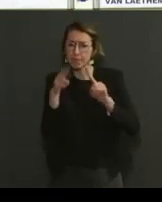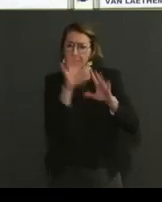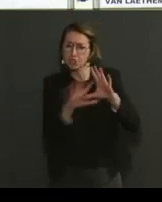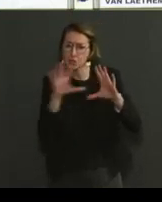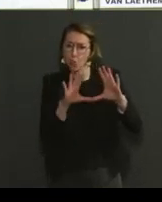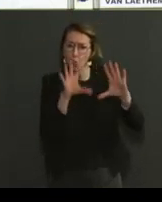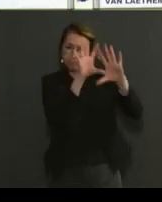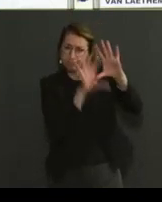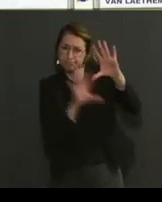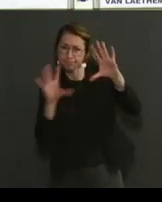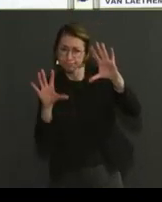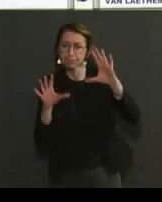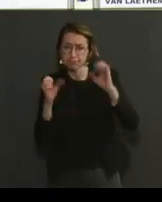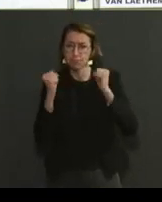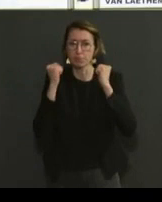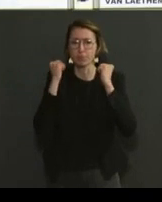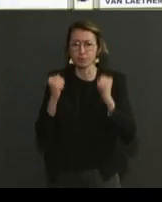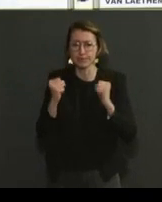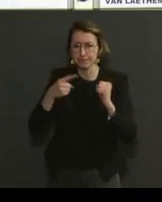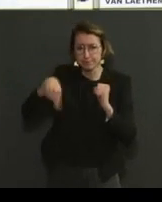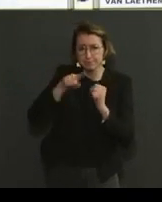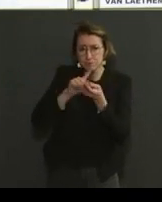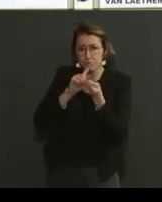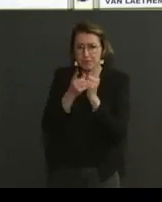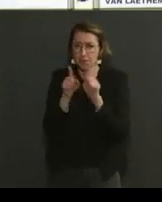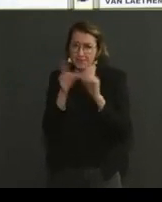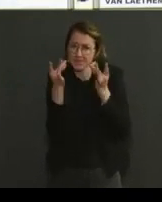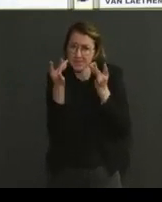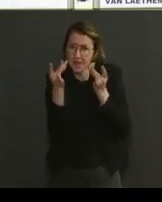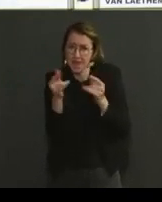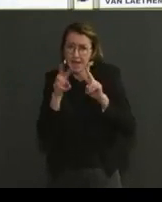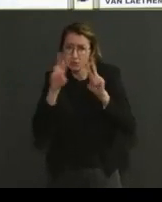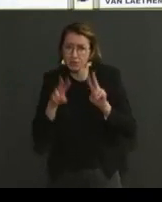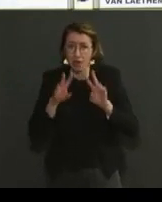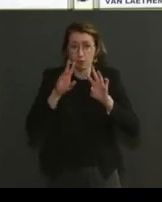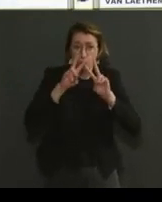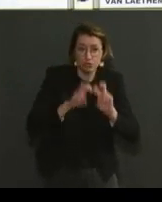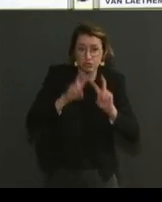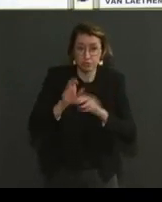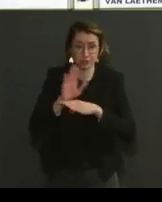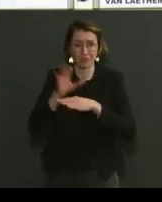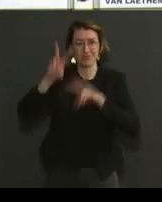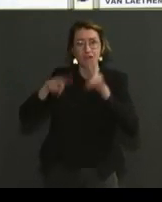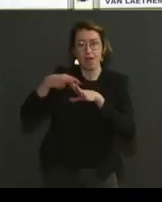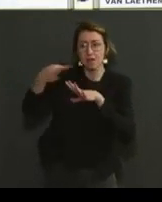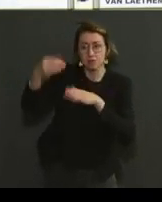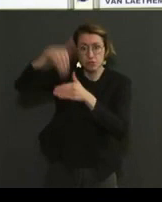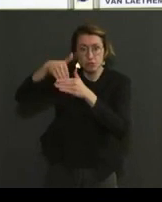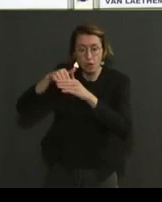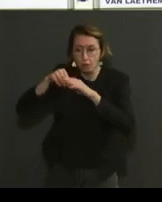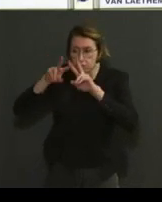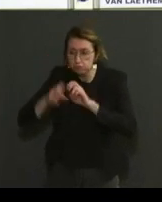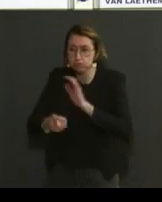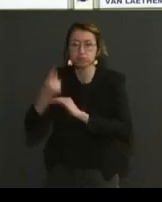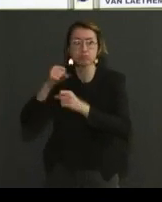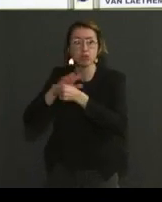études, avoir des analyses plus fines au niveau, comme on le disait, de villages ou même au niveau de structures, comme une maison de repos par